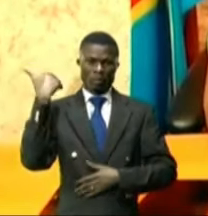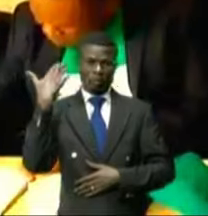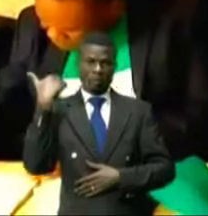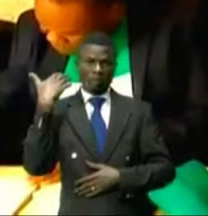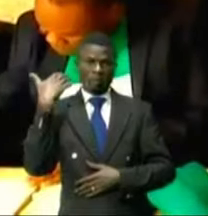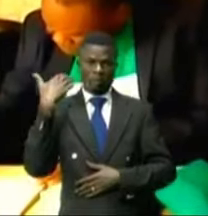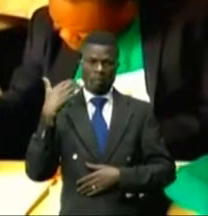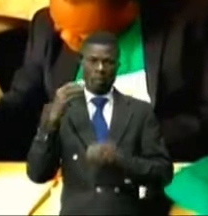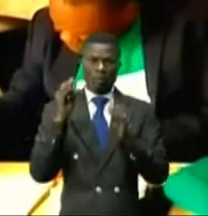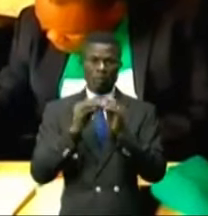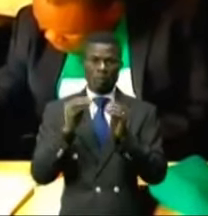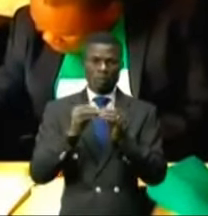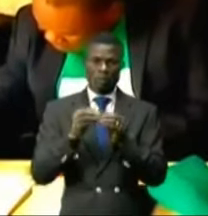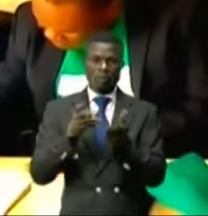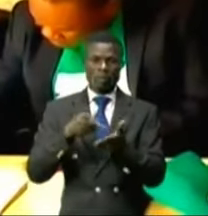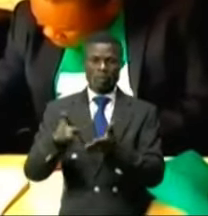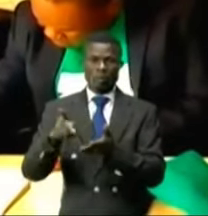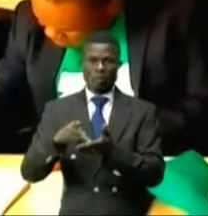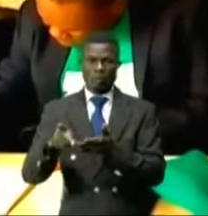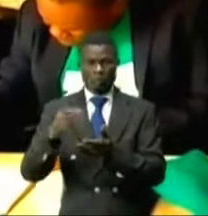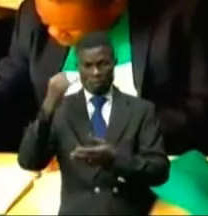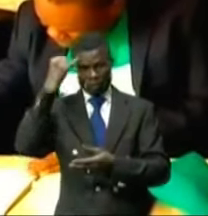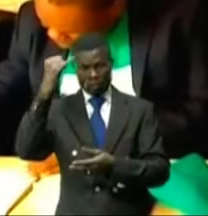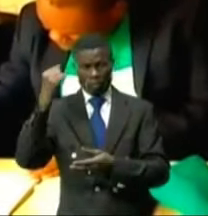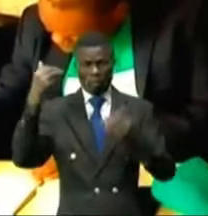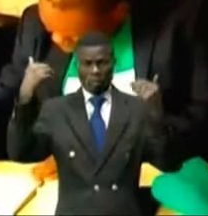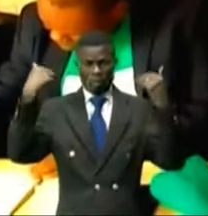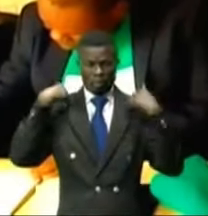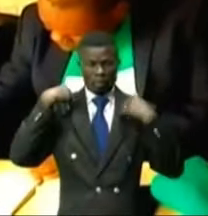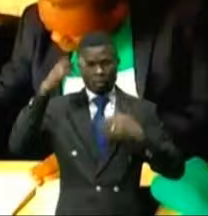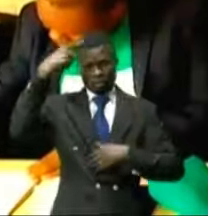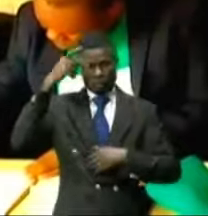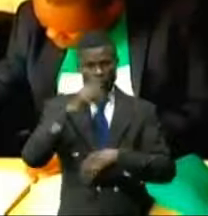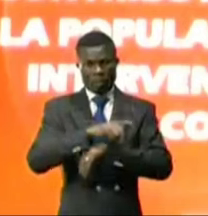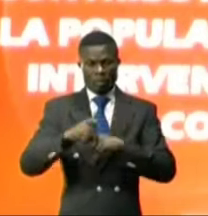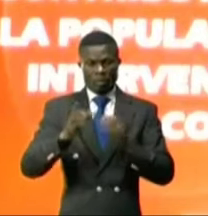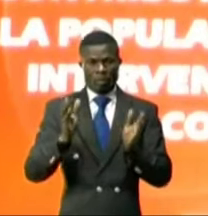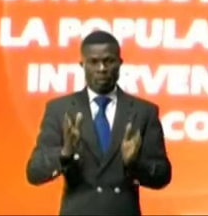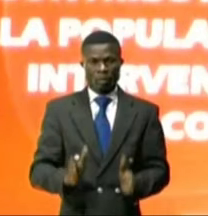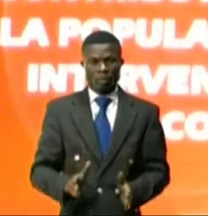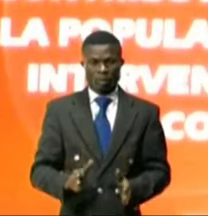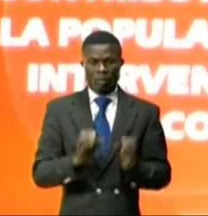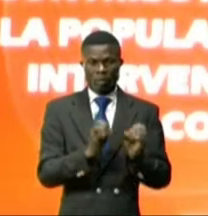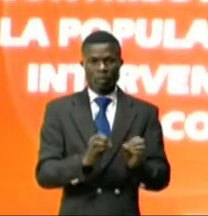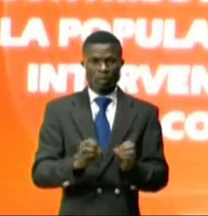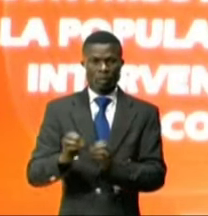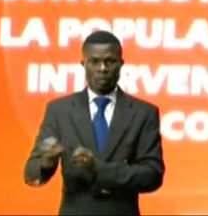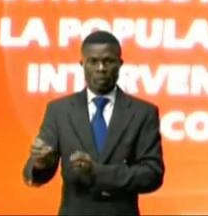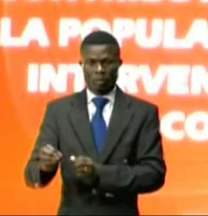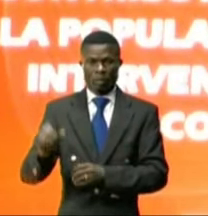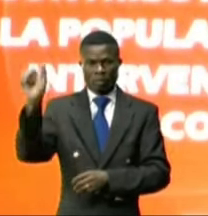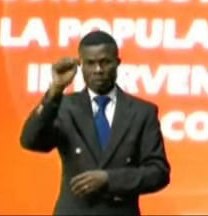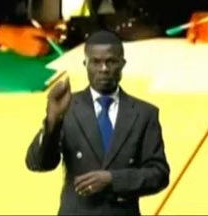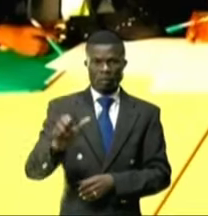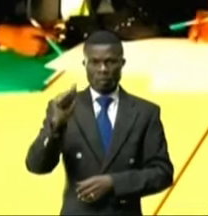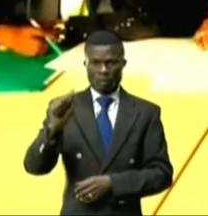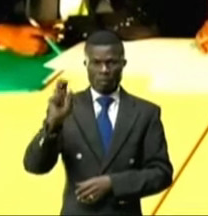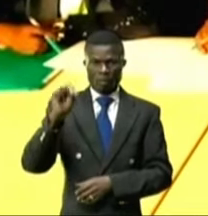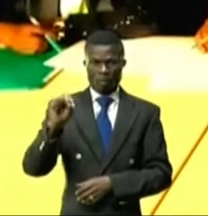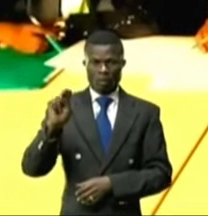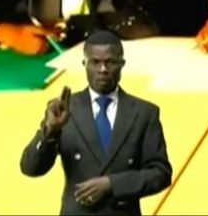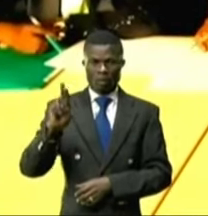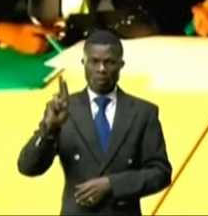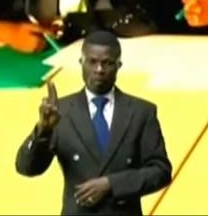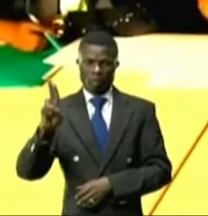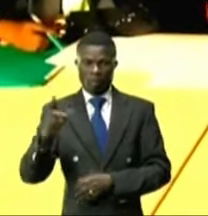les assises des redevabilités à l'intention des autorités politiques administratives organisées par Sarou Asbel sur